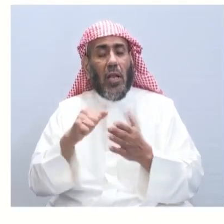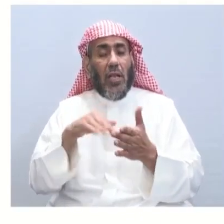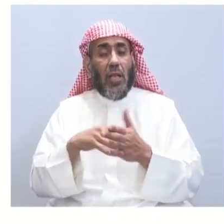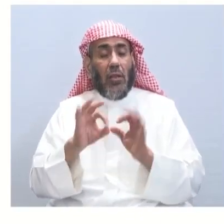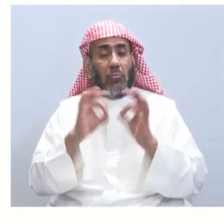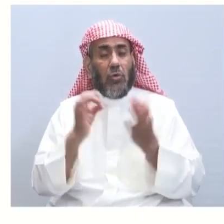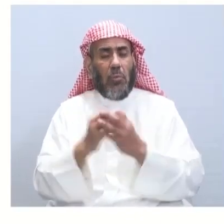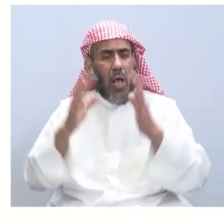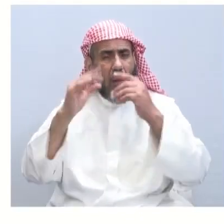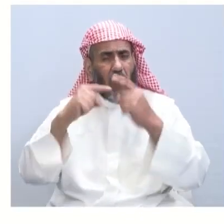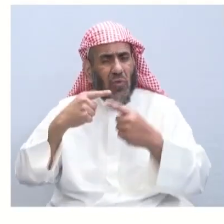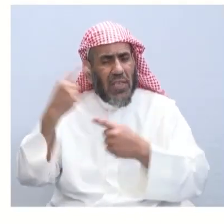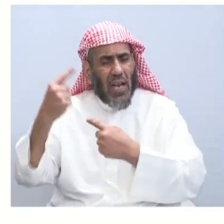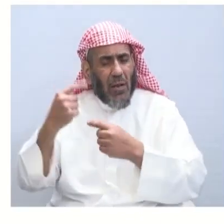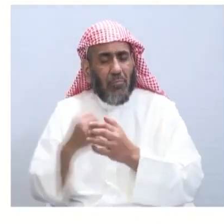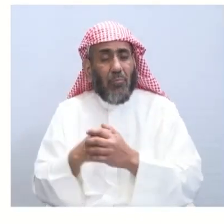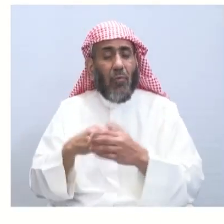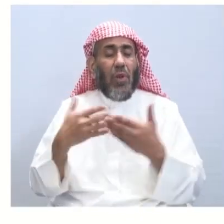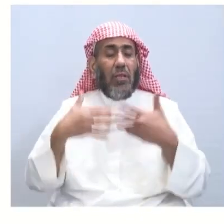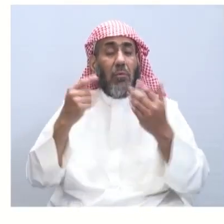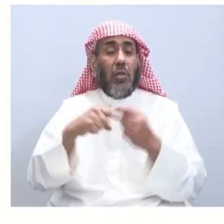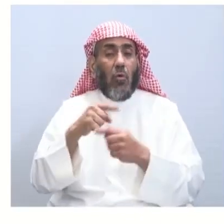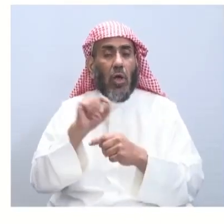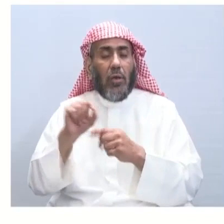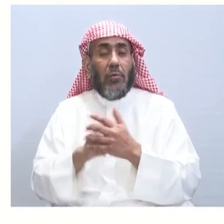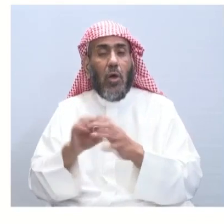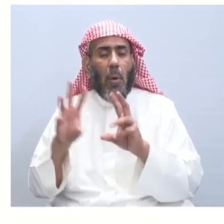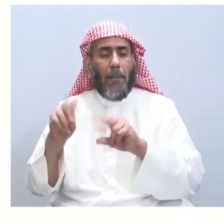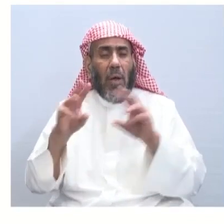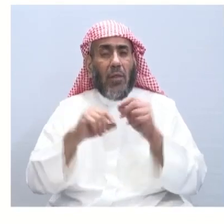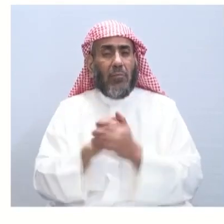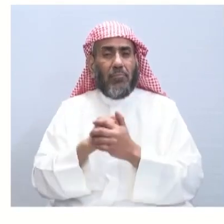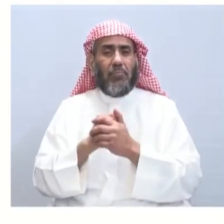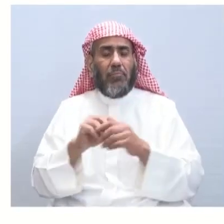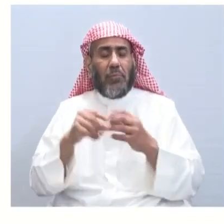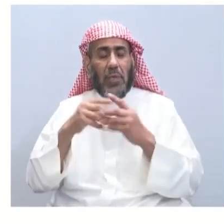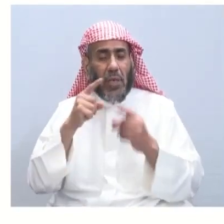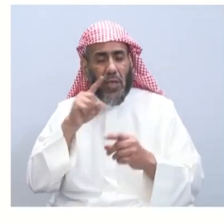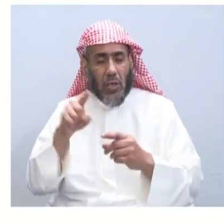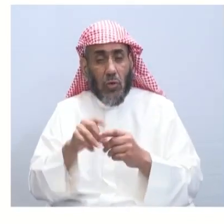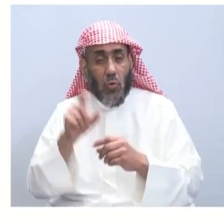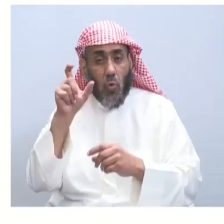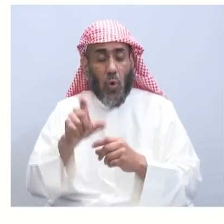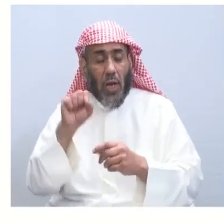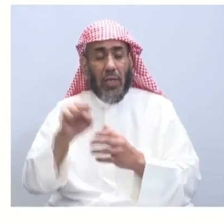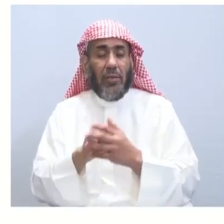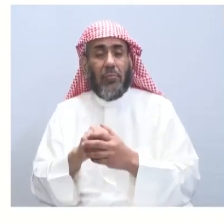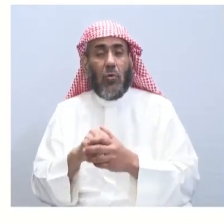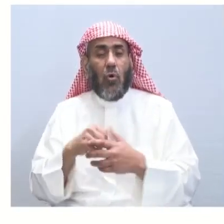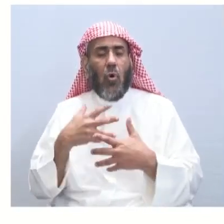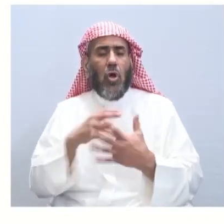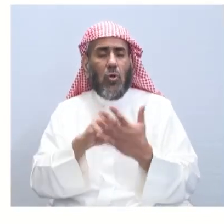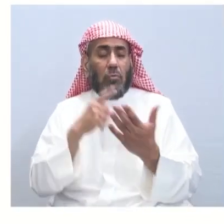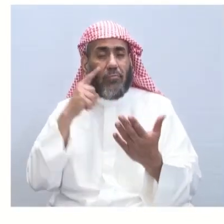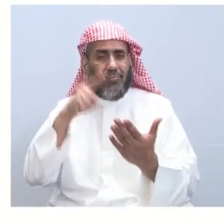المجتمع المصري في تلك الحقبه وفي الادب الحديث ذكر بعض ذلك وايضا من خلال نظرته هو يذكر ذلك وايضا روايه مشوقه